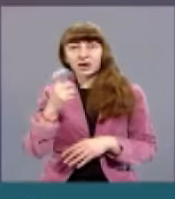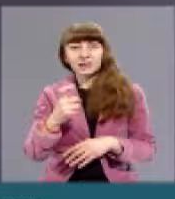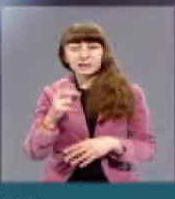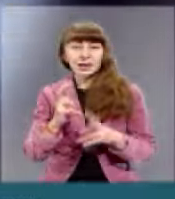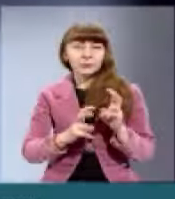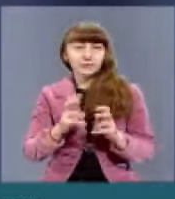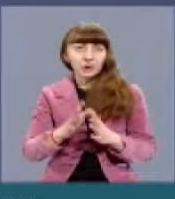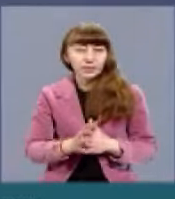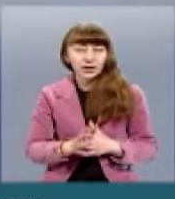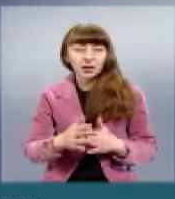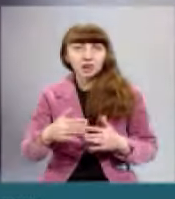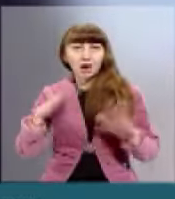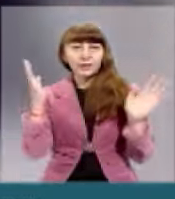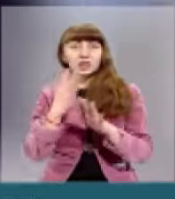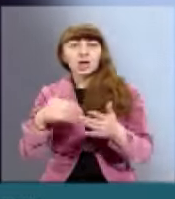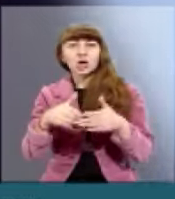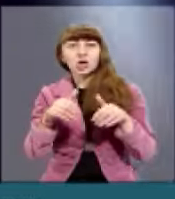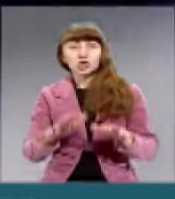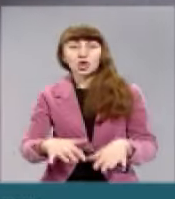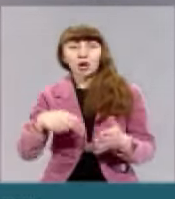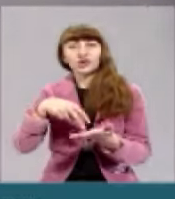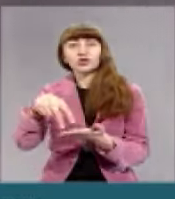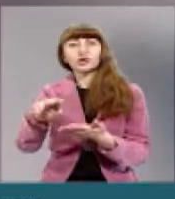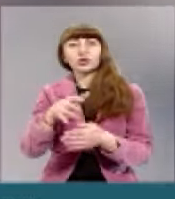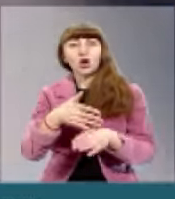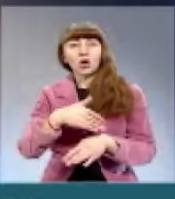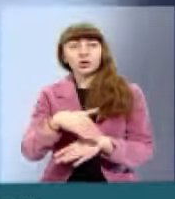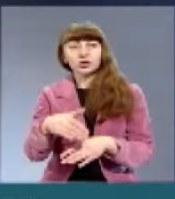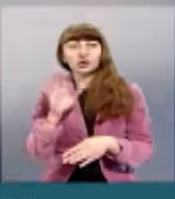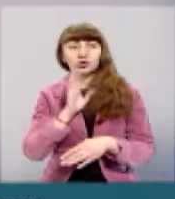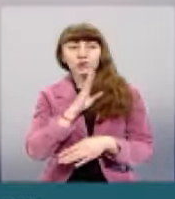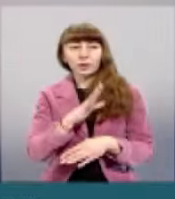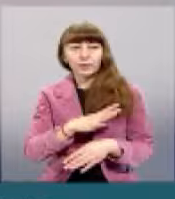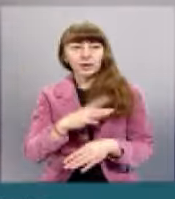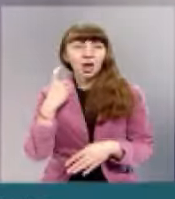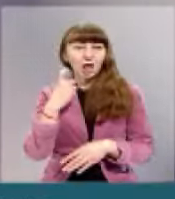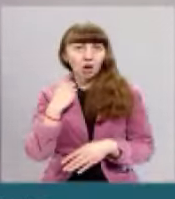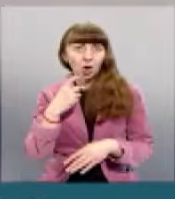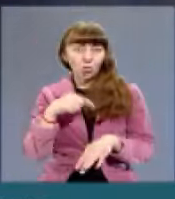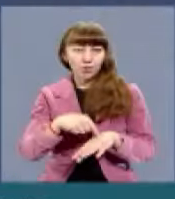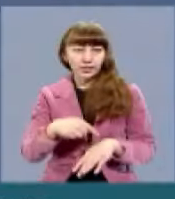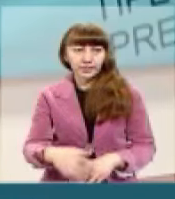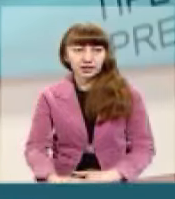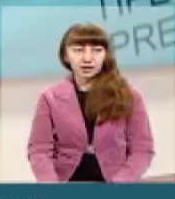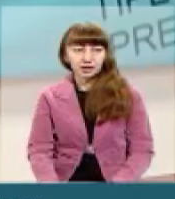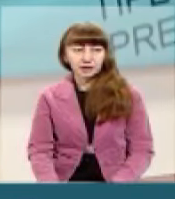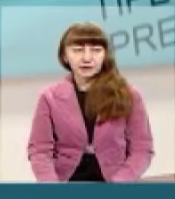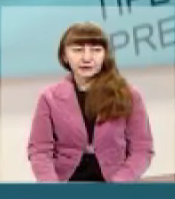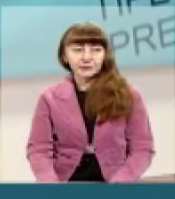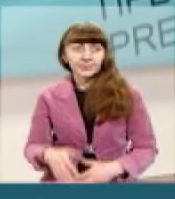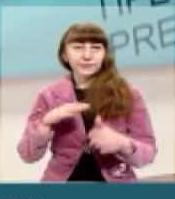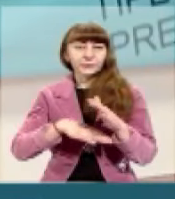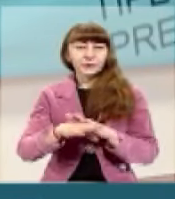хозяйств, Метелина решила отправиться в путь. Позже стало известно, что находилась женщина в состоянии алкогольного опьянения. Вышла